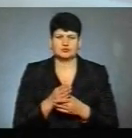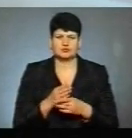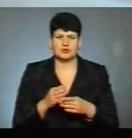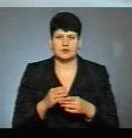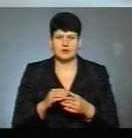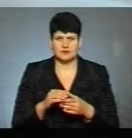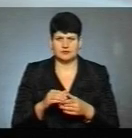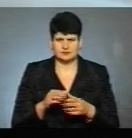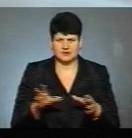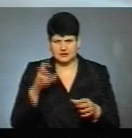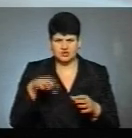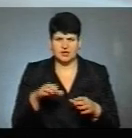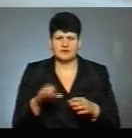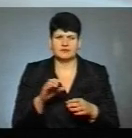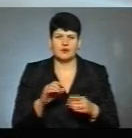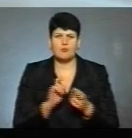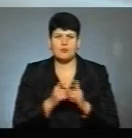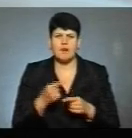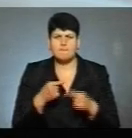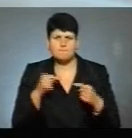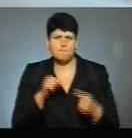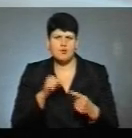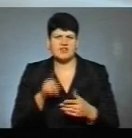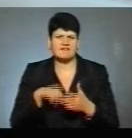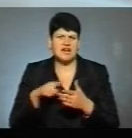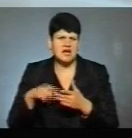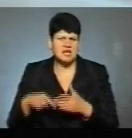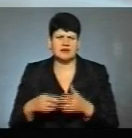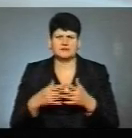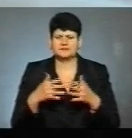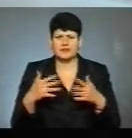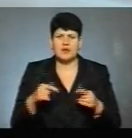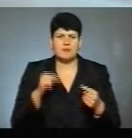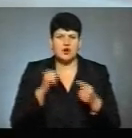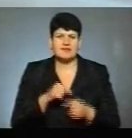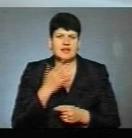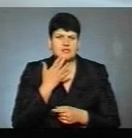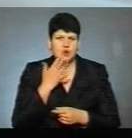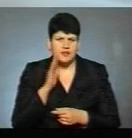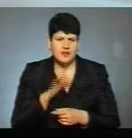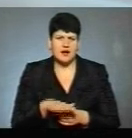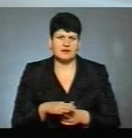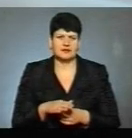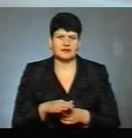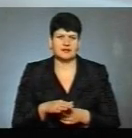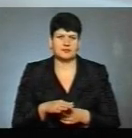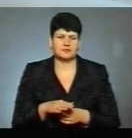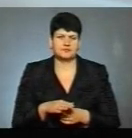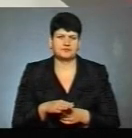народу, боротьба проти релігії, ну, не кажучи вже там проти національних